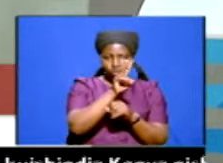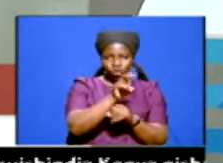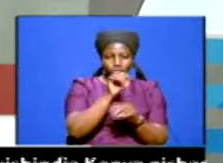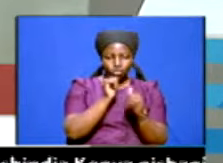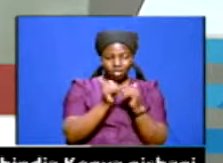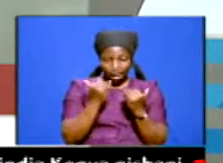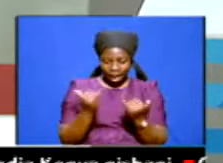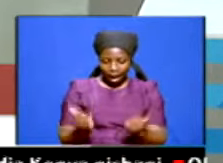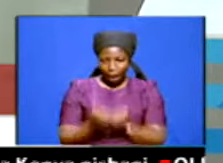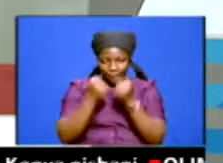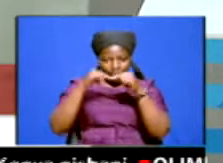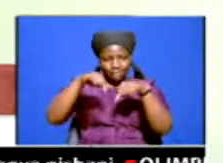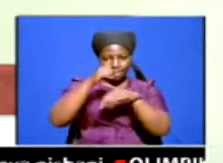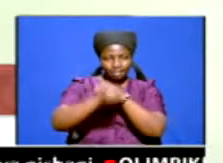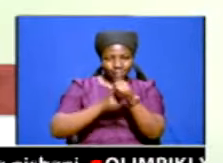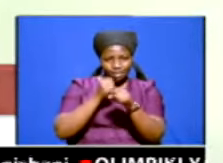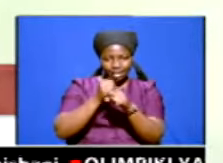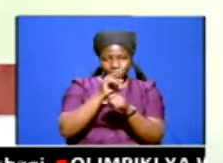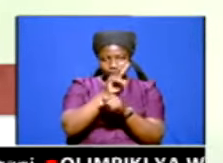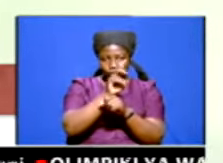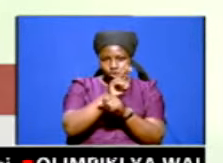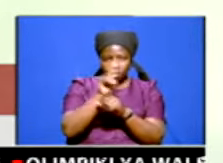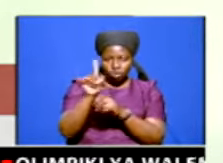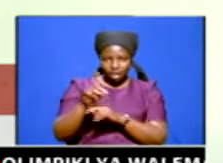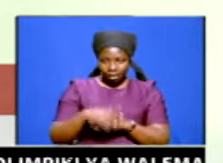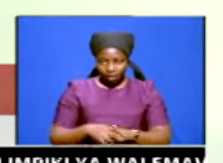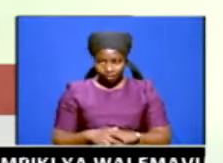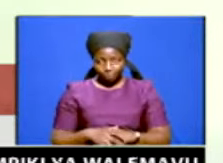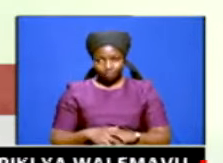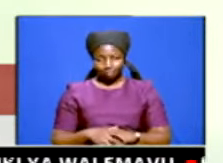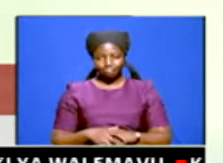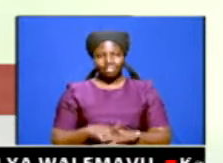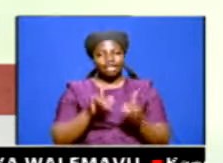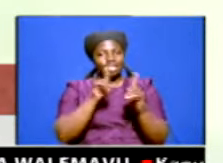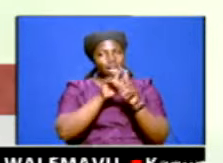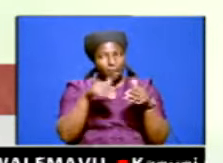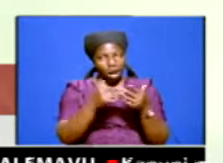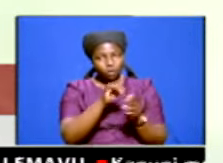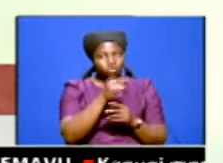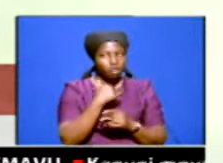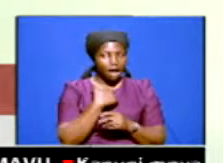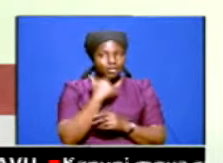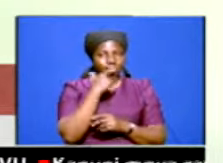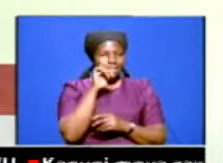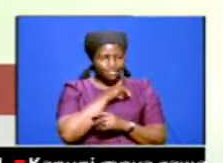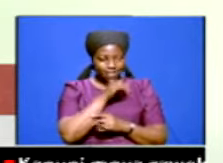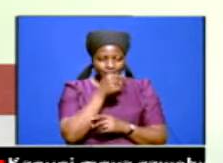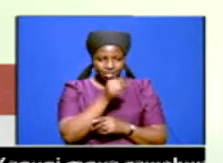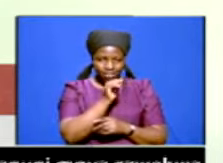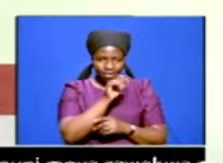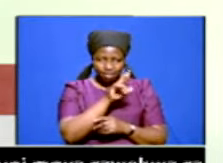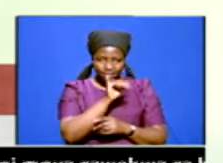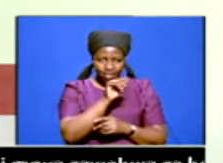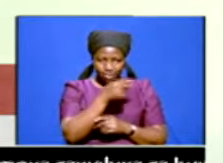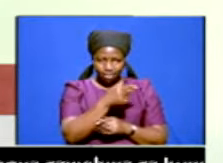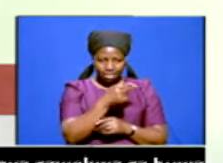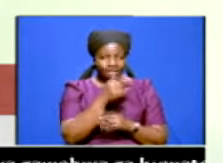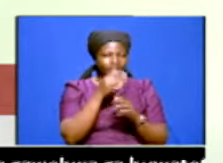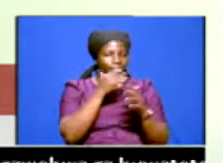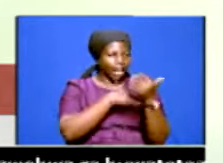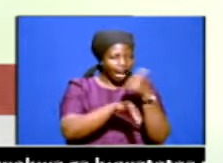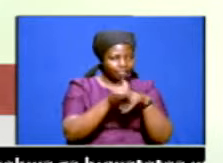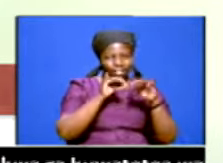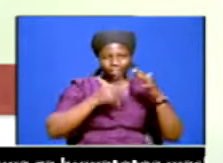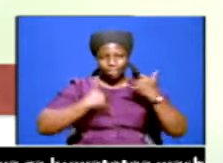mwaka huu 2021. Kama ulivyodokeza mwenzangu Harith, ni kwamba mbwembwe, shamra shamra na mahanjam